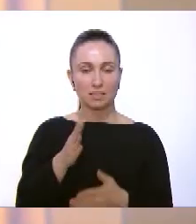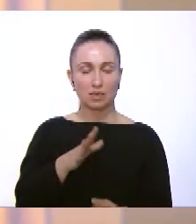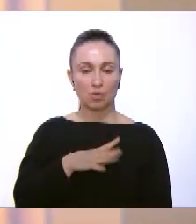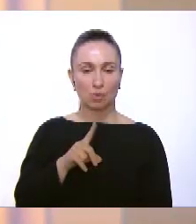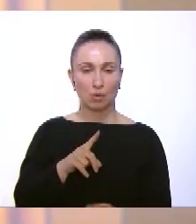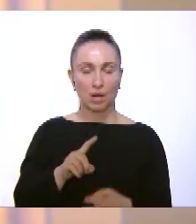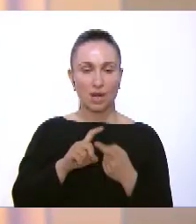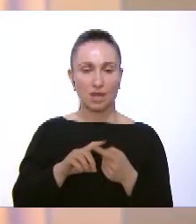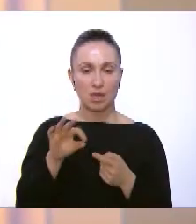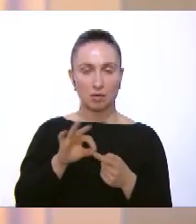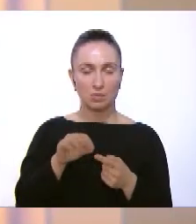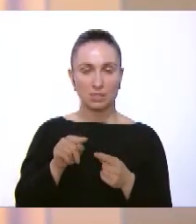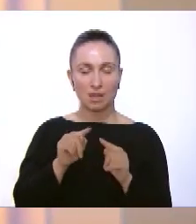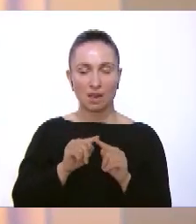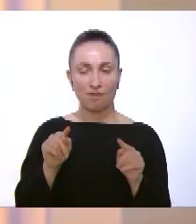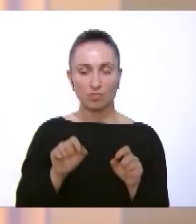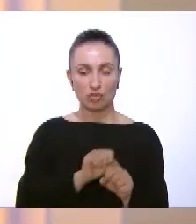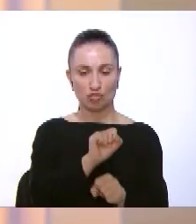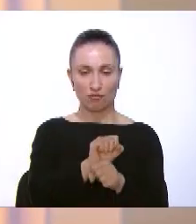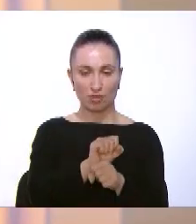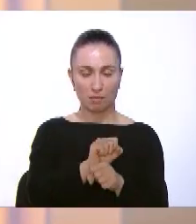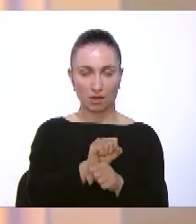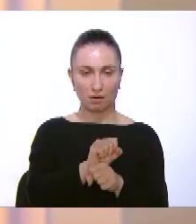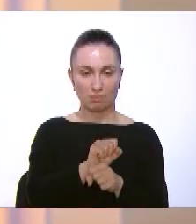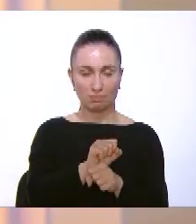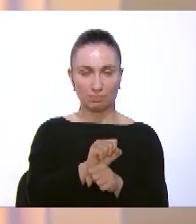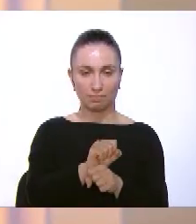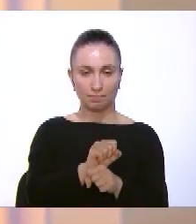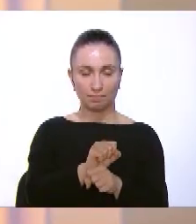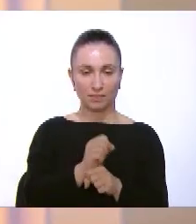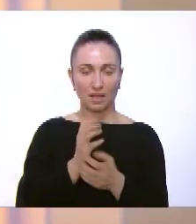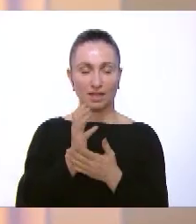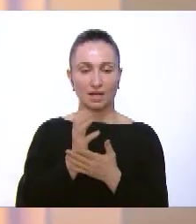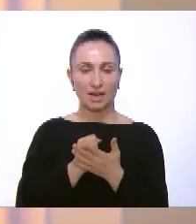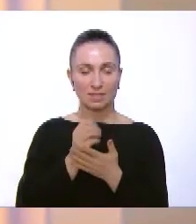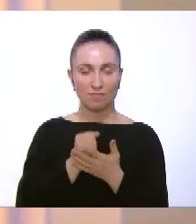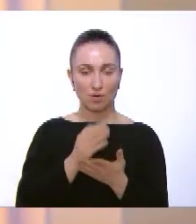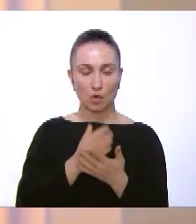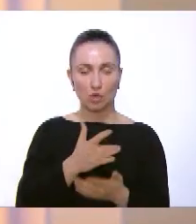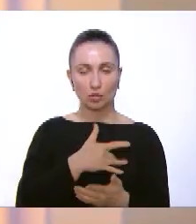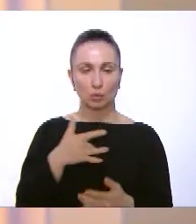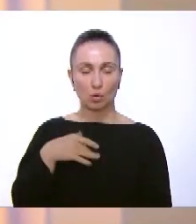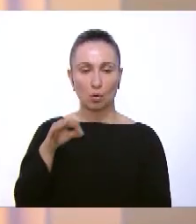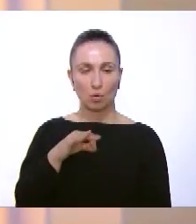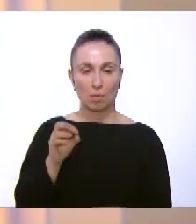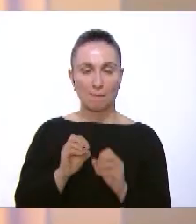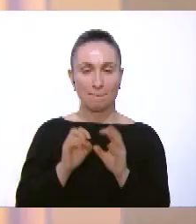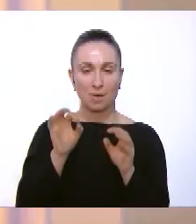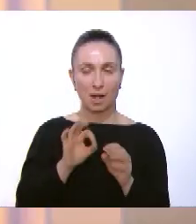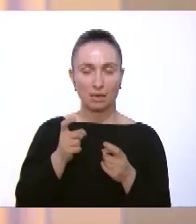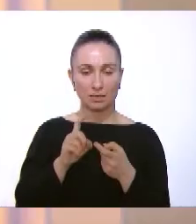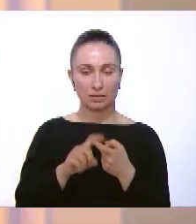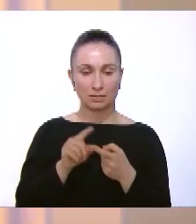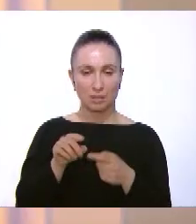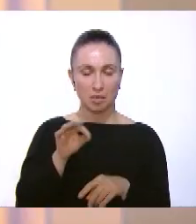ეტაპზე ინფექციის გავრცელების შეჩერება და რეზერვუარის ტუბერკულოზის ბაქტერია